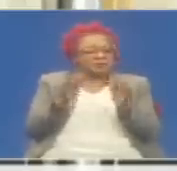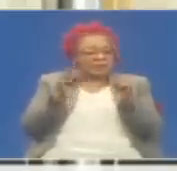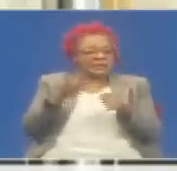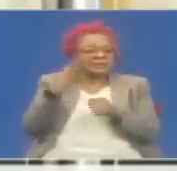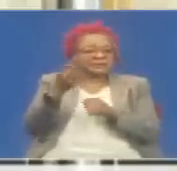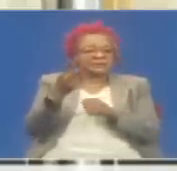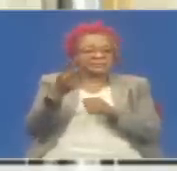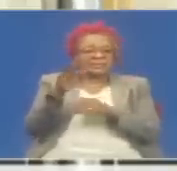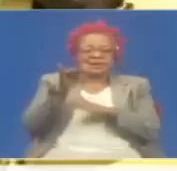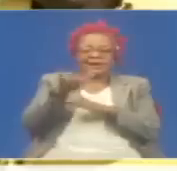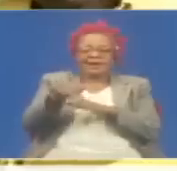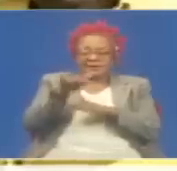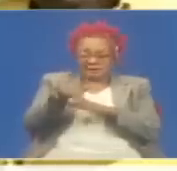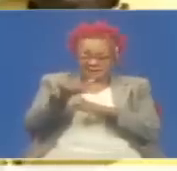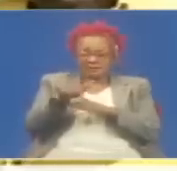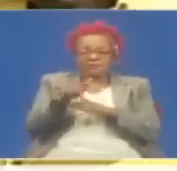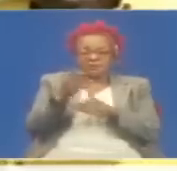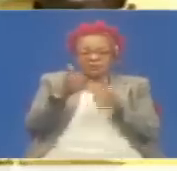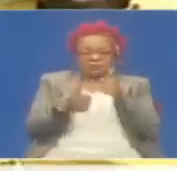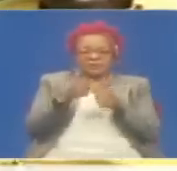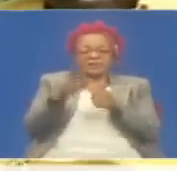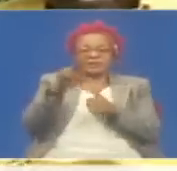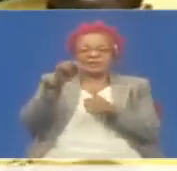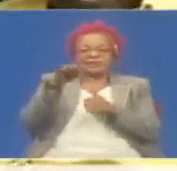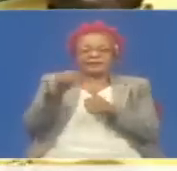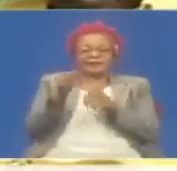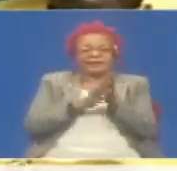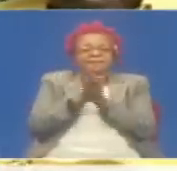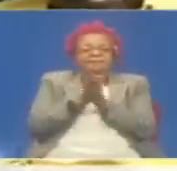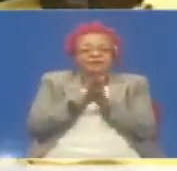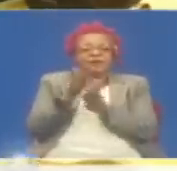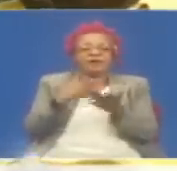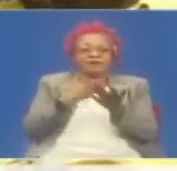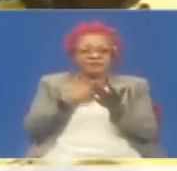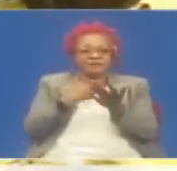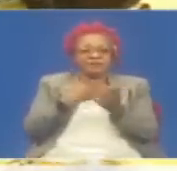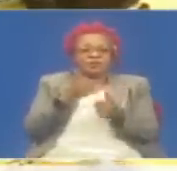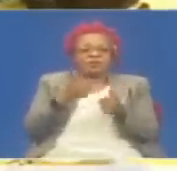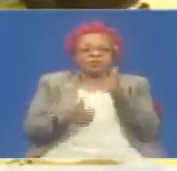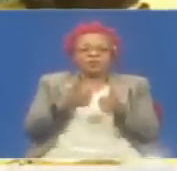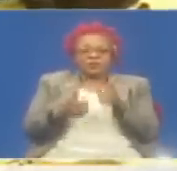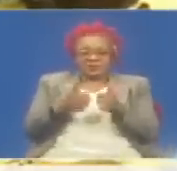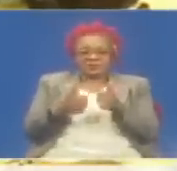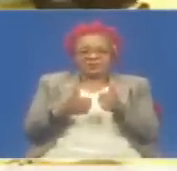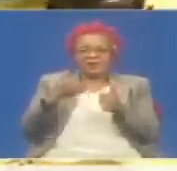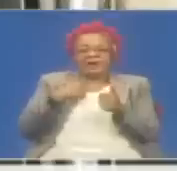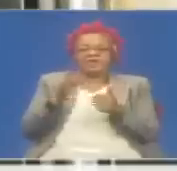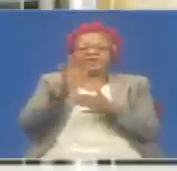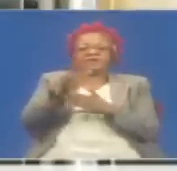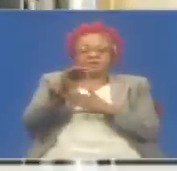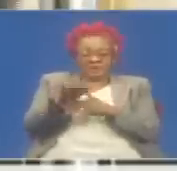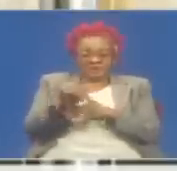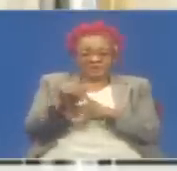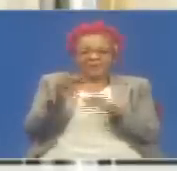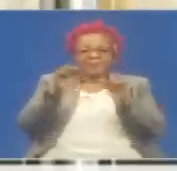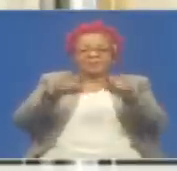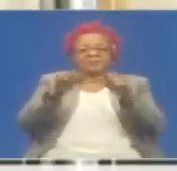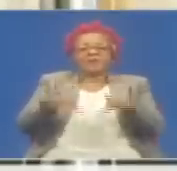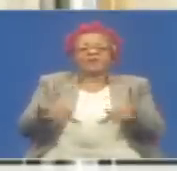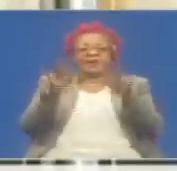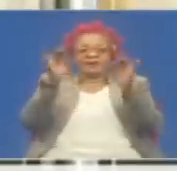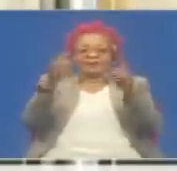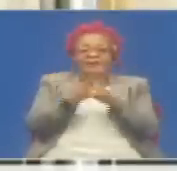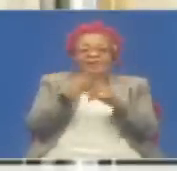has with ambition. Ambition too has got tragedy as its twin. And he may find that